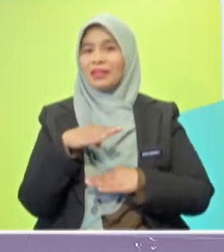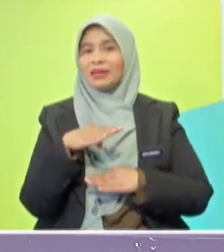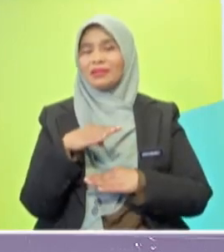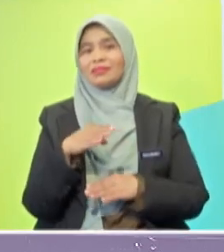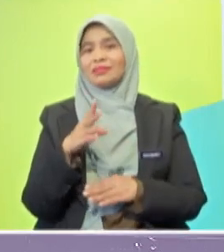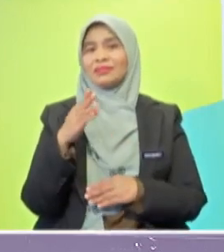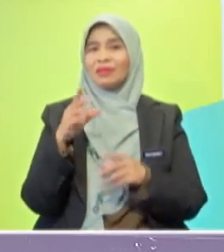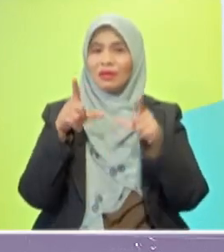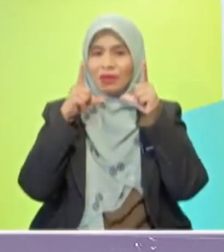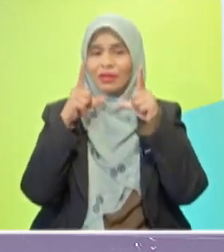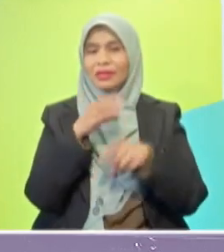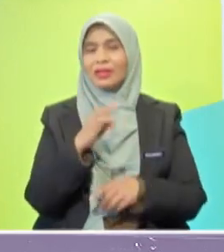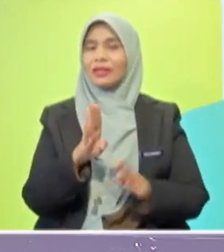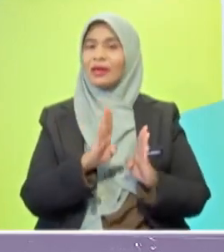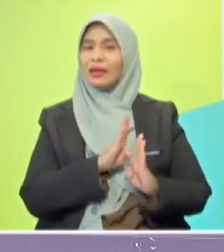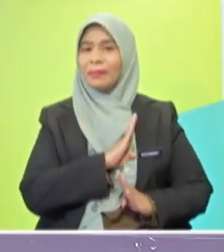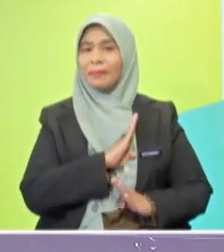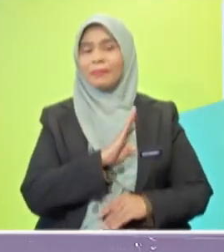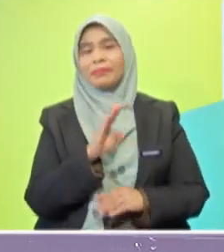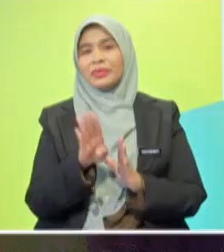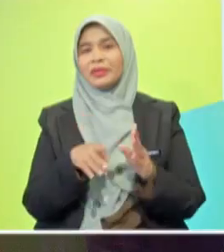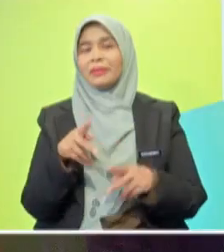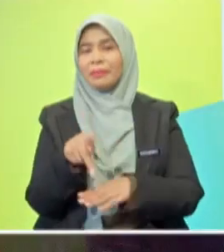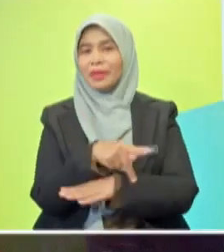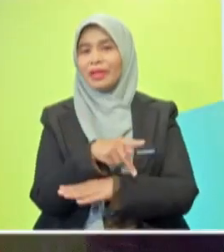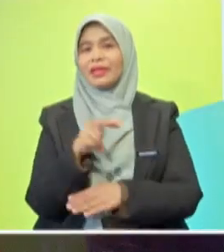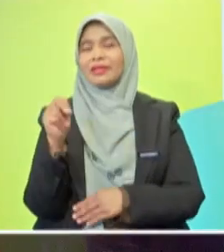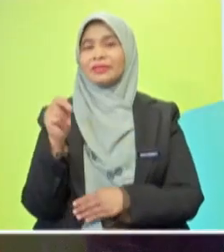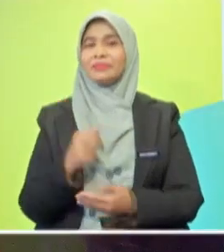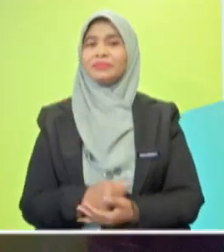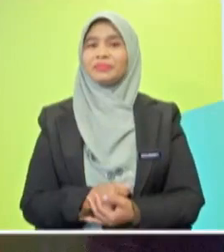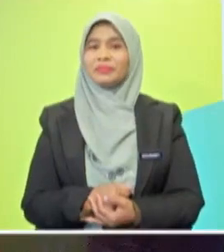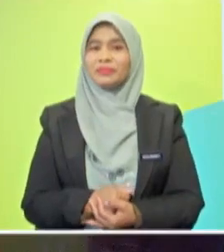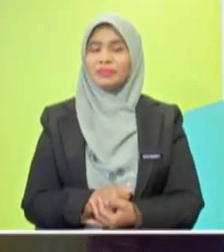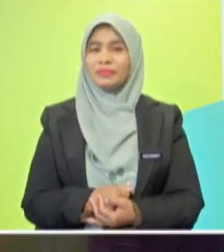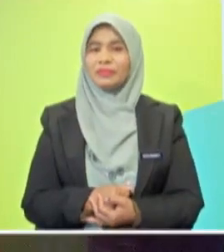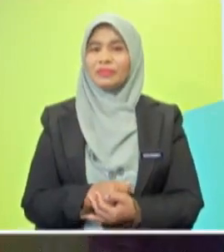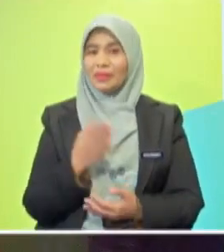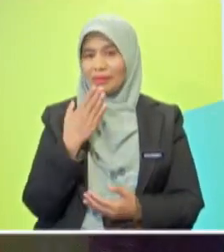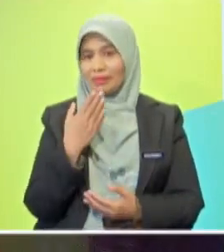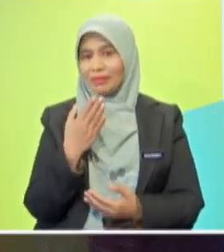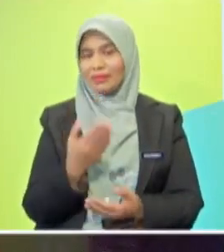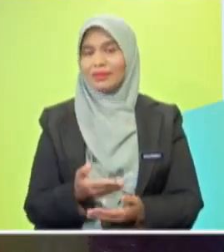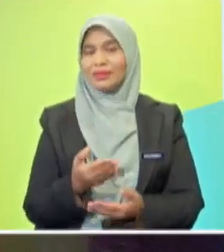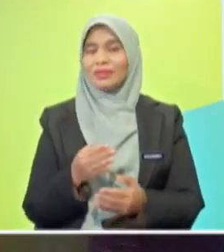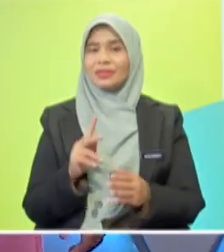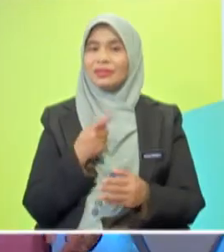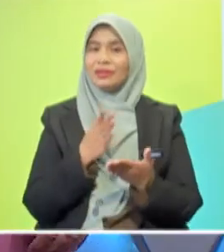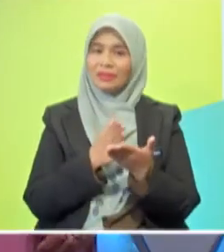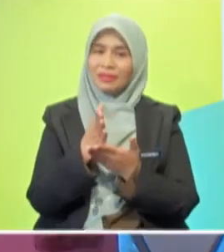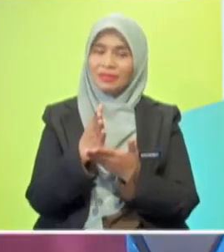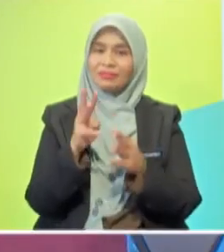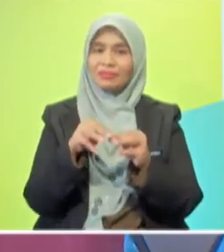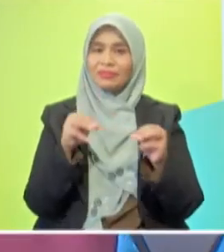adab berpakaian. Okey Ustazah, boleh kita mulakan? Okey, boleh. Okay, silakan Ustazah. Okay. Terima kasih Aiman. Okey, kita teruskan ya murid-murid